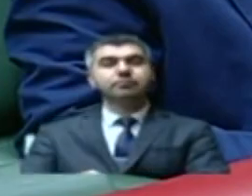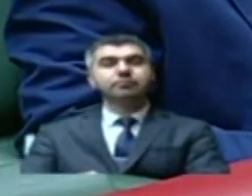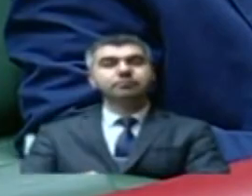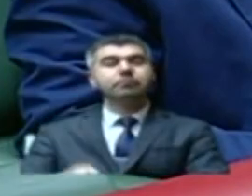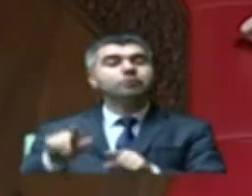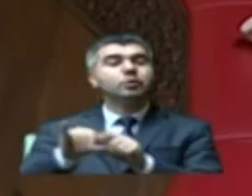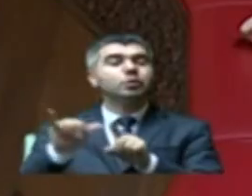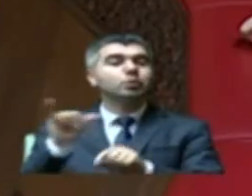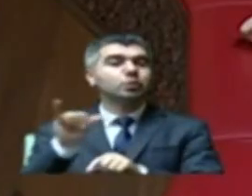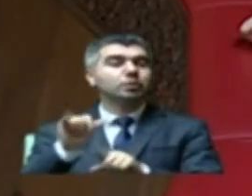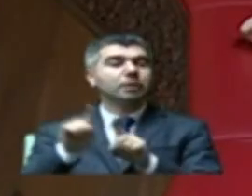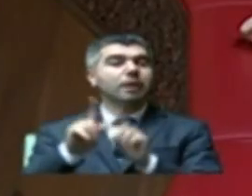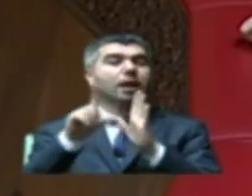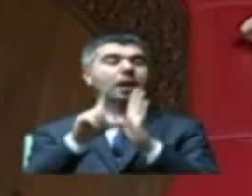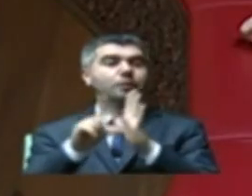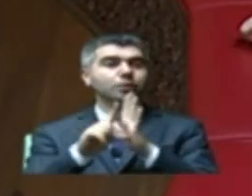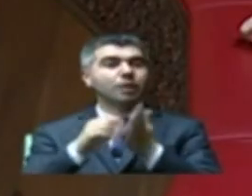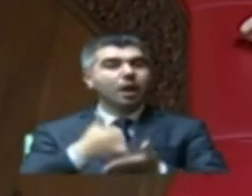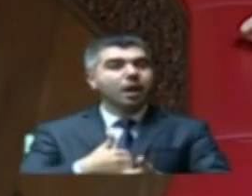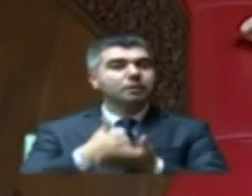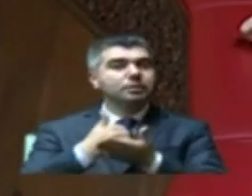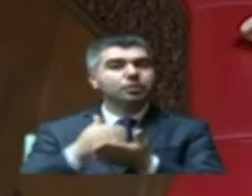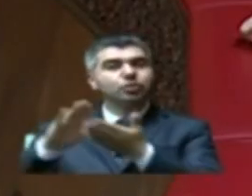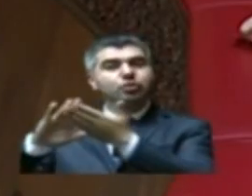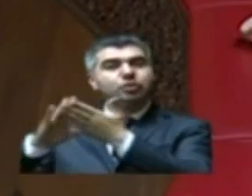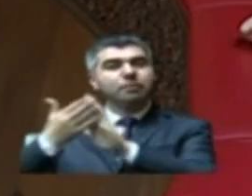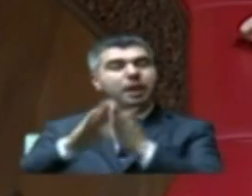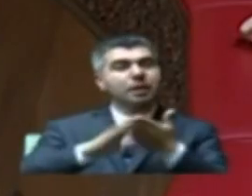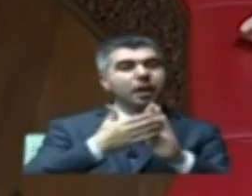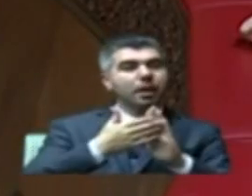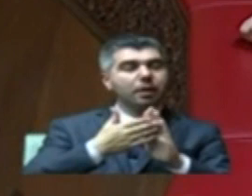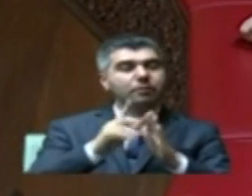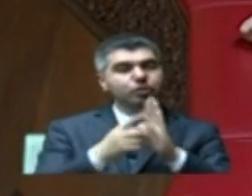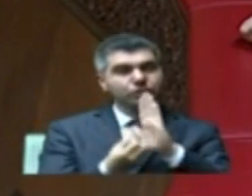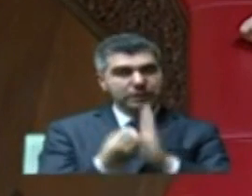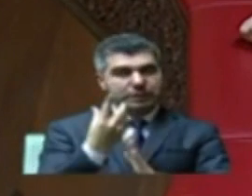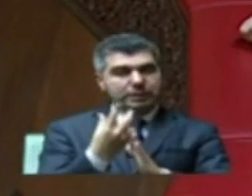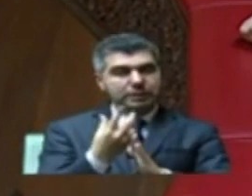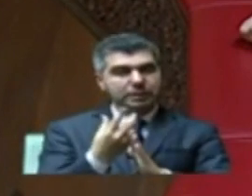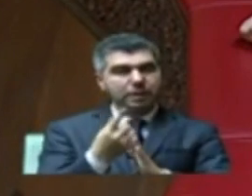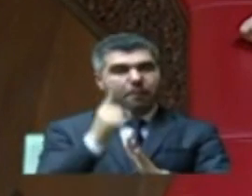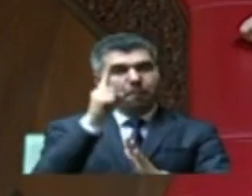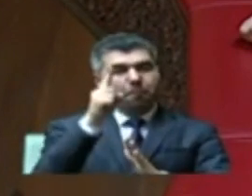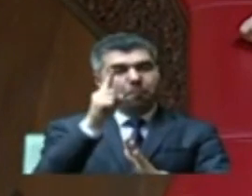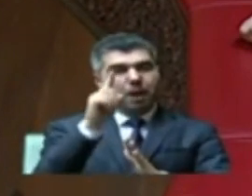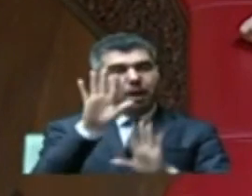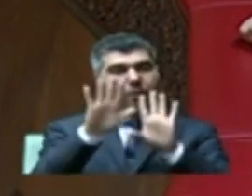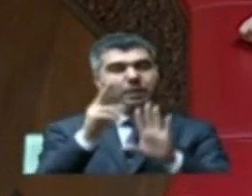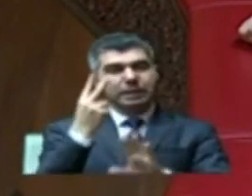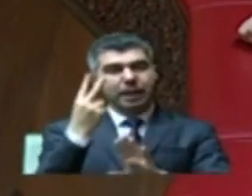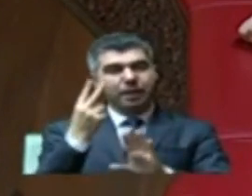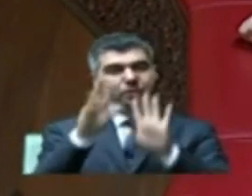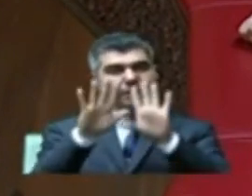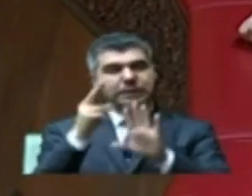الحملة أولا التعريف بالقانون المؤطر، لأن اليوم لدينا قانون جديد 112/12 والذي تمت إضافة سنتين من أجل تسوية